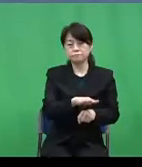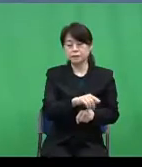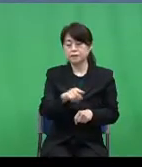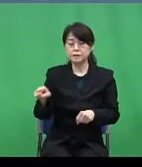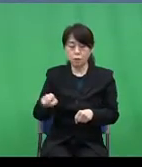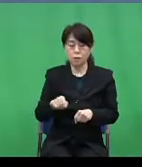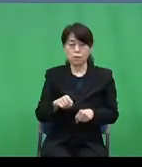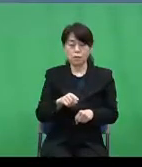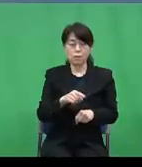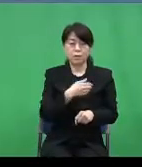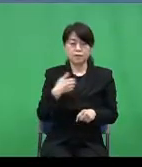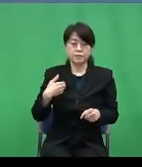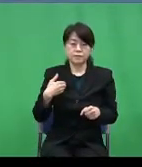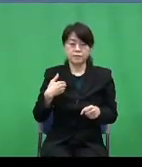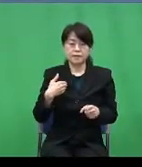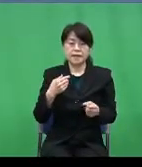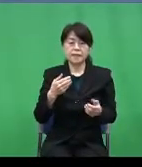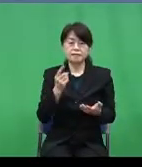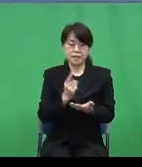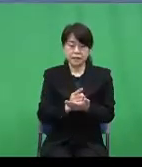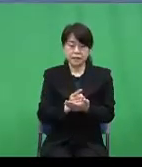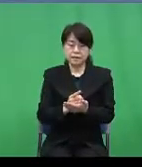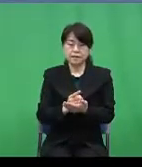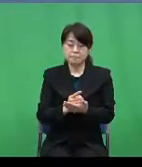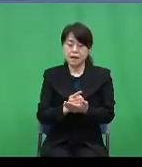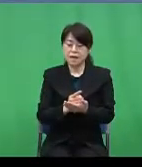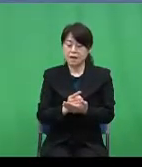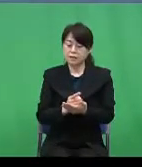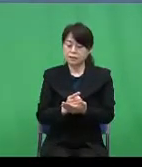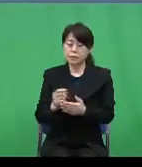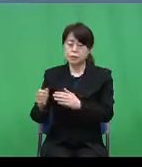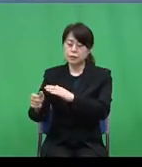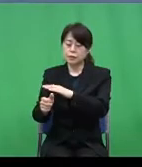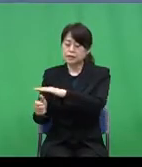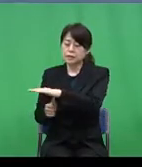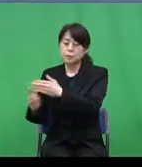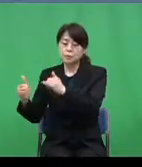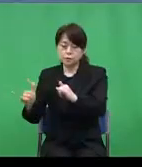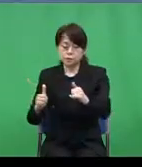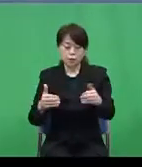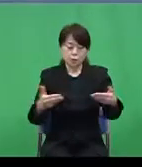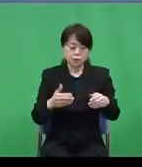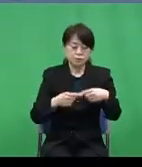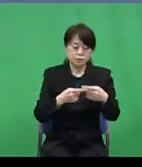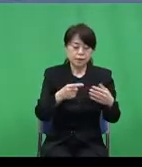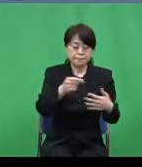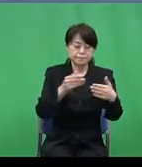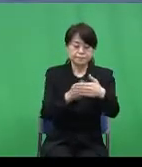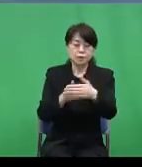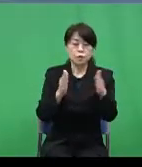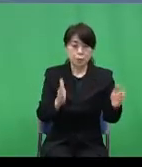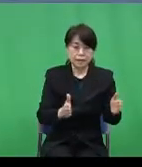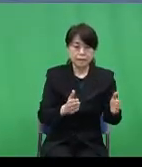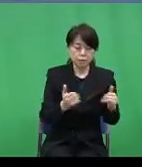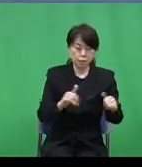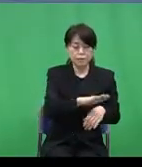そうした、まあ、氷河期の方と引きこもりの方はもちろん内容はだいぶ違うと思いますけれども、まあ、それぞ